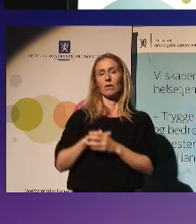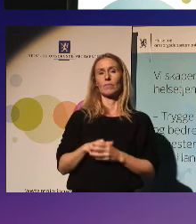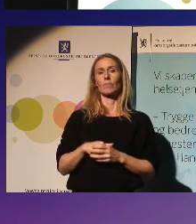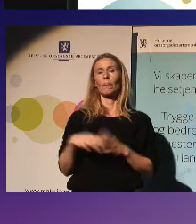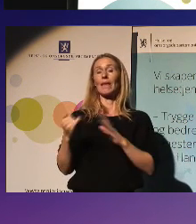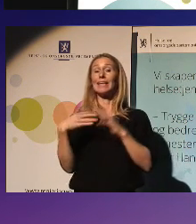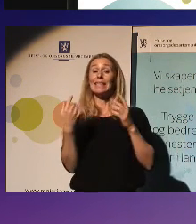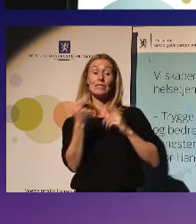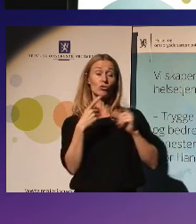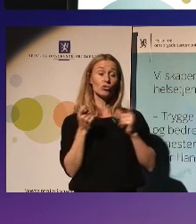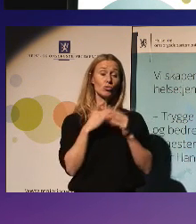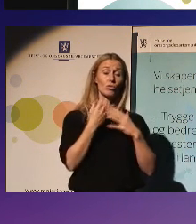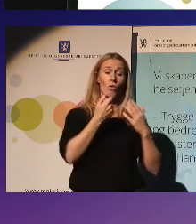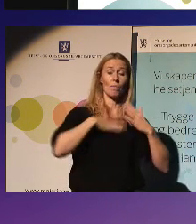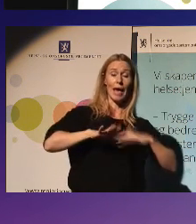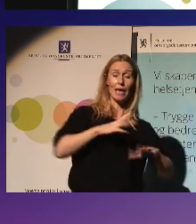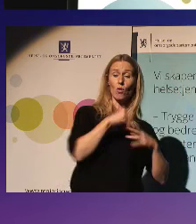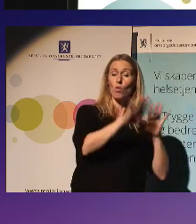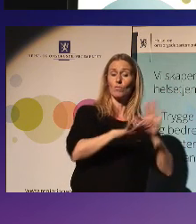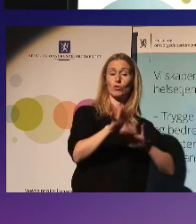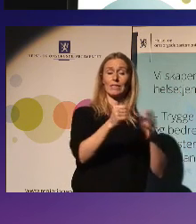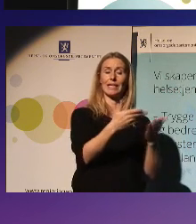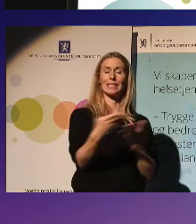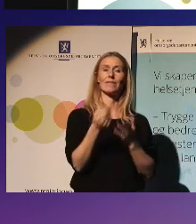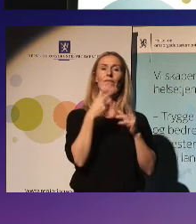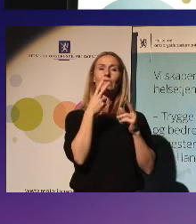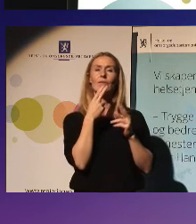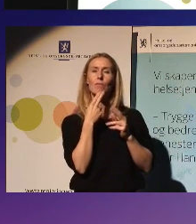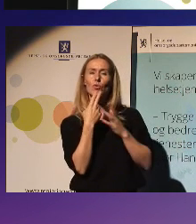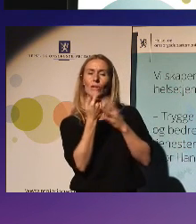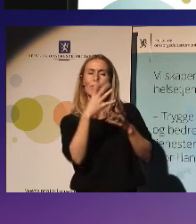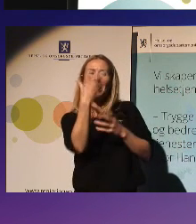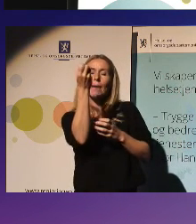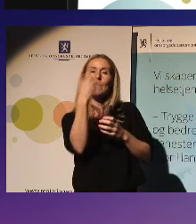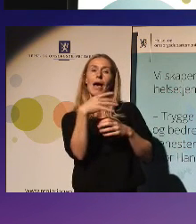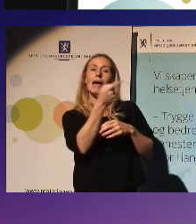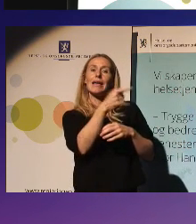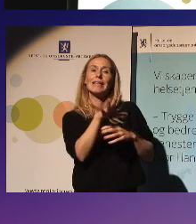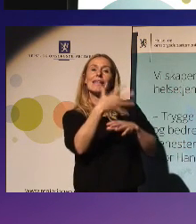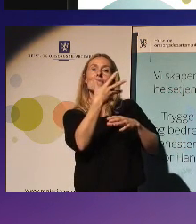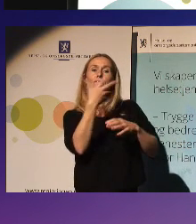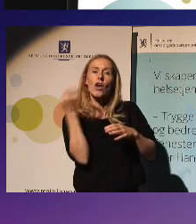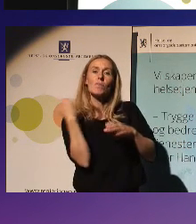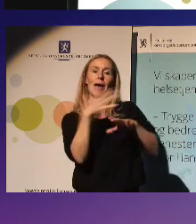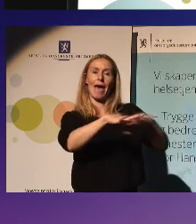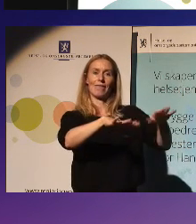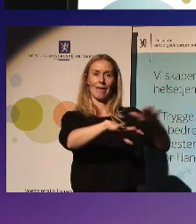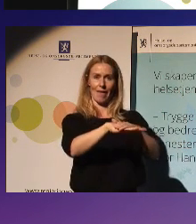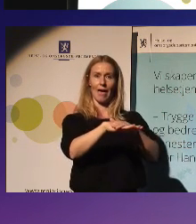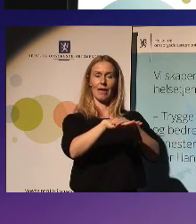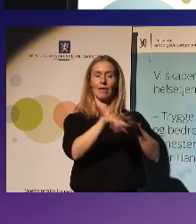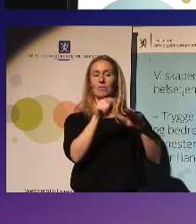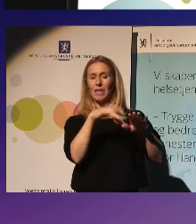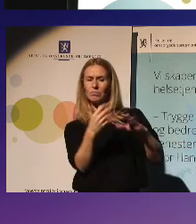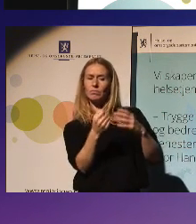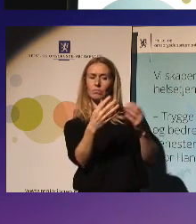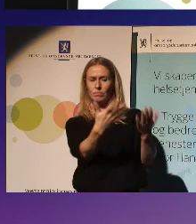pleie- og omsorgstjenestene så bruker vi ofte begrepet «de varme hendene» som uttrykk for en omsorgsfull og profesjonell